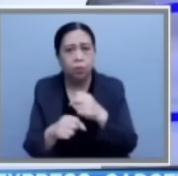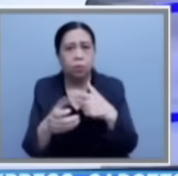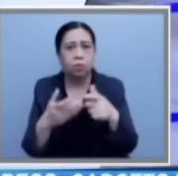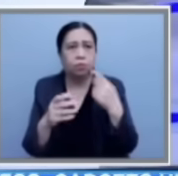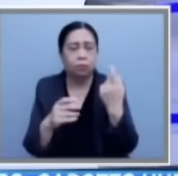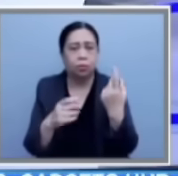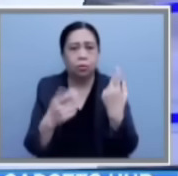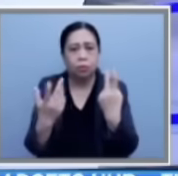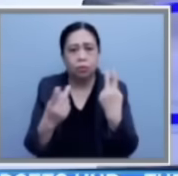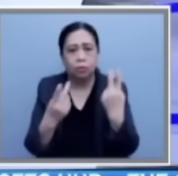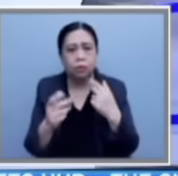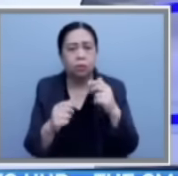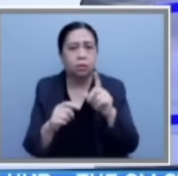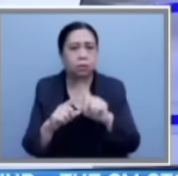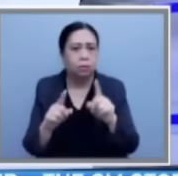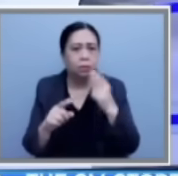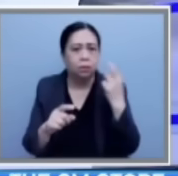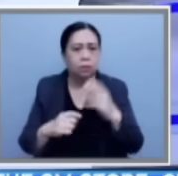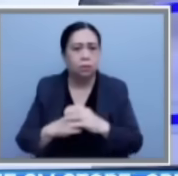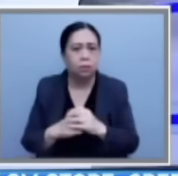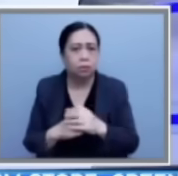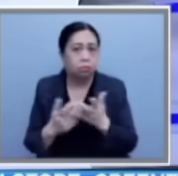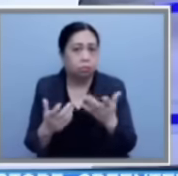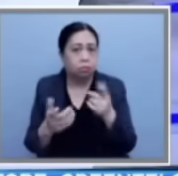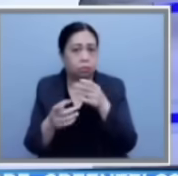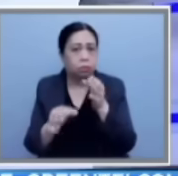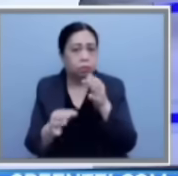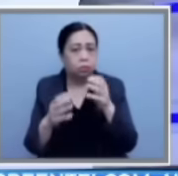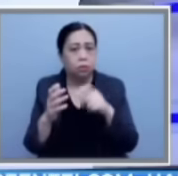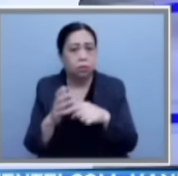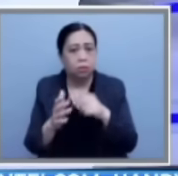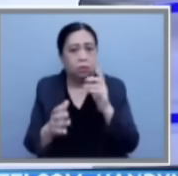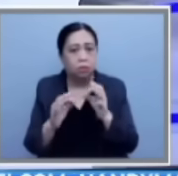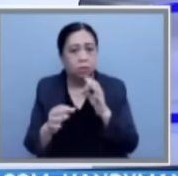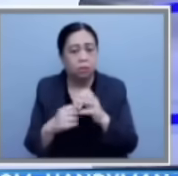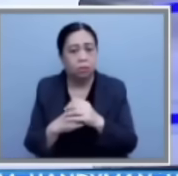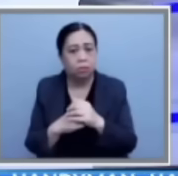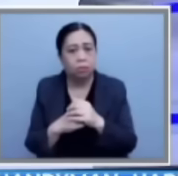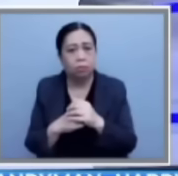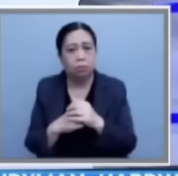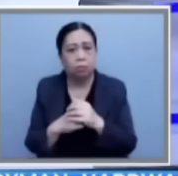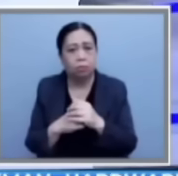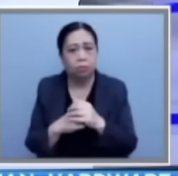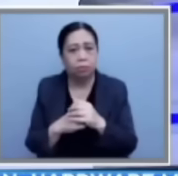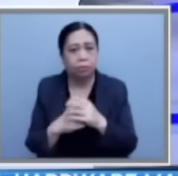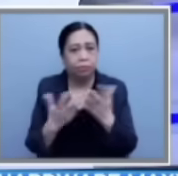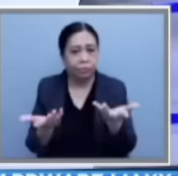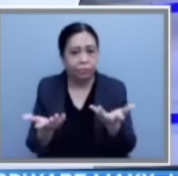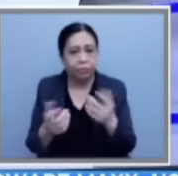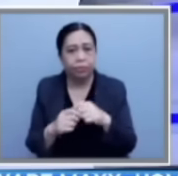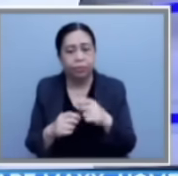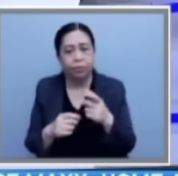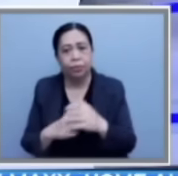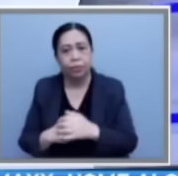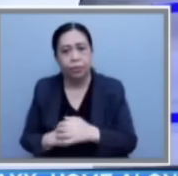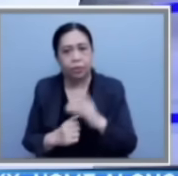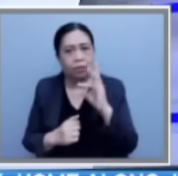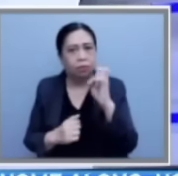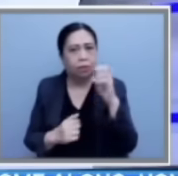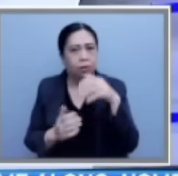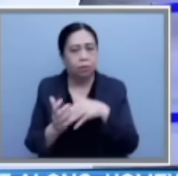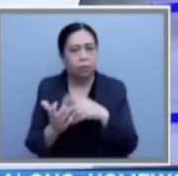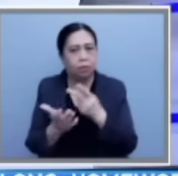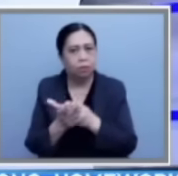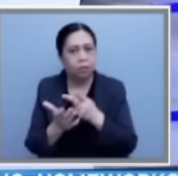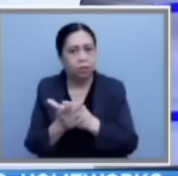lure di ba kasi kayo rin Sabi nga if it's too good to be true eh kaya lang Sa presyong ito Php700 Tama ba yun